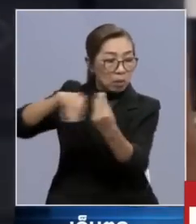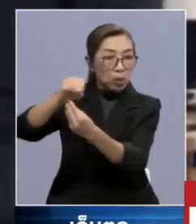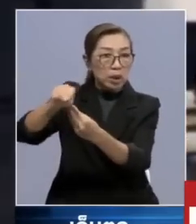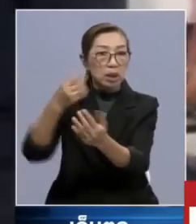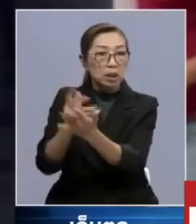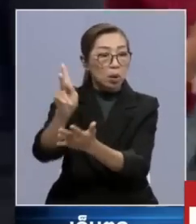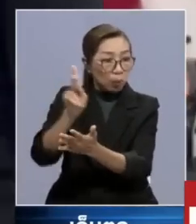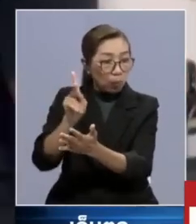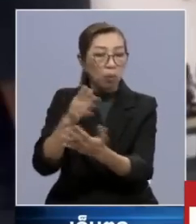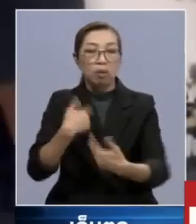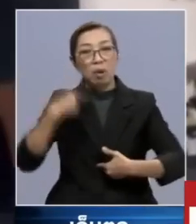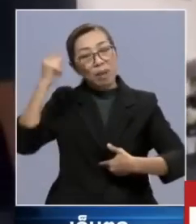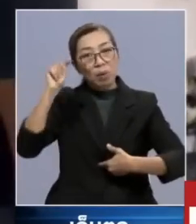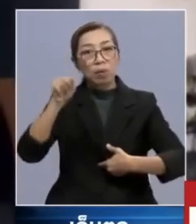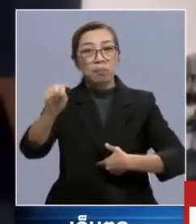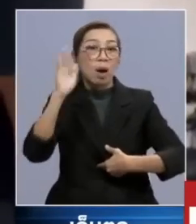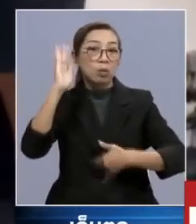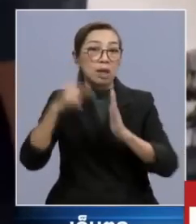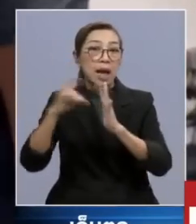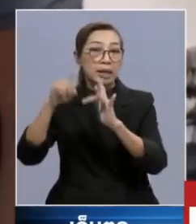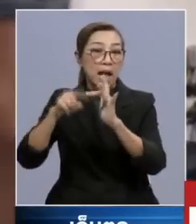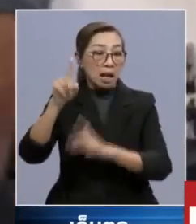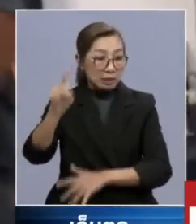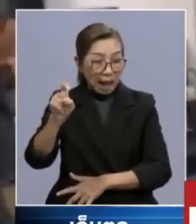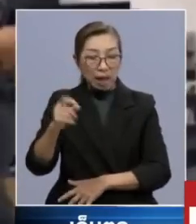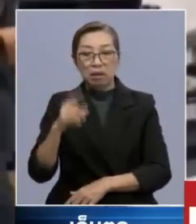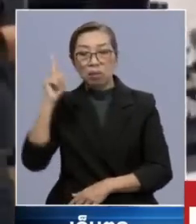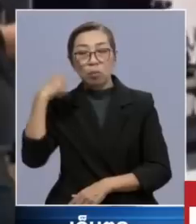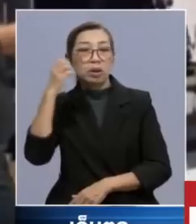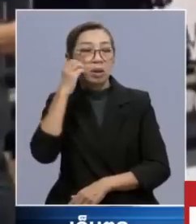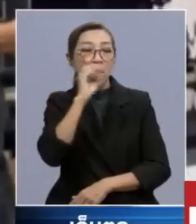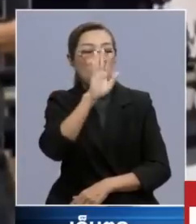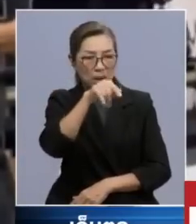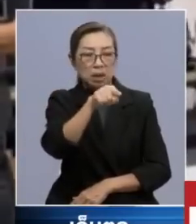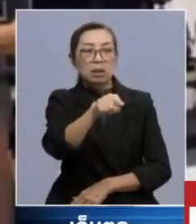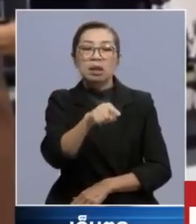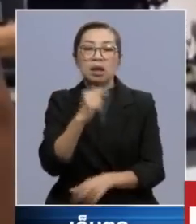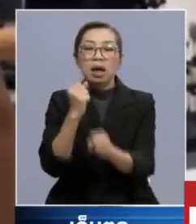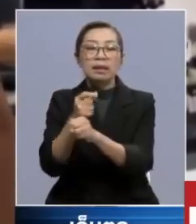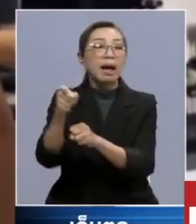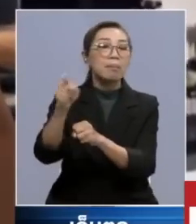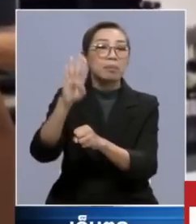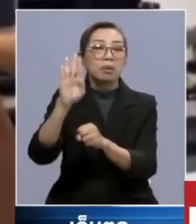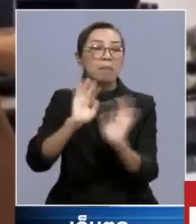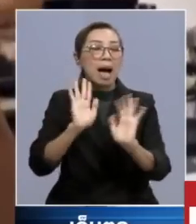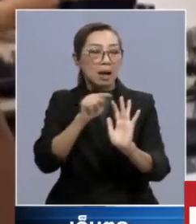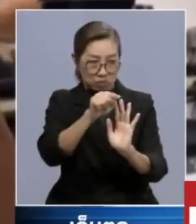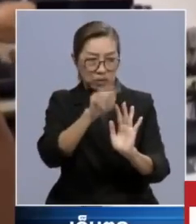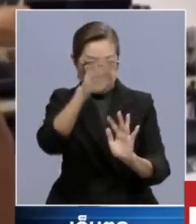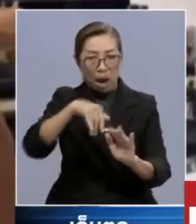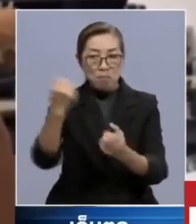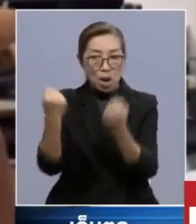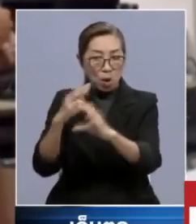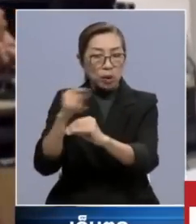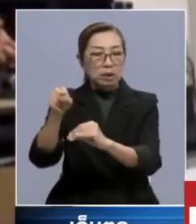แอมก็บอกว่าไม่ทำงานแล้วก่อนที่จะชวนให้ไปเอารถที่อ้างว่ารับจำนำมาเนี่ยกลับมานะ